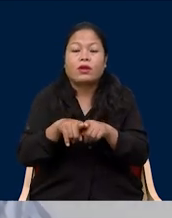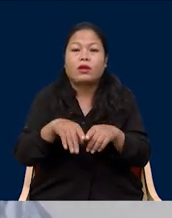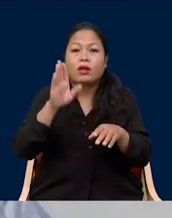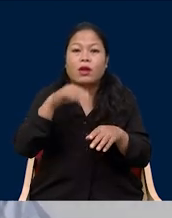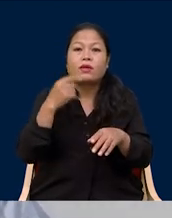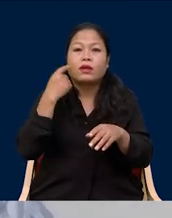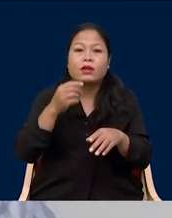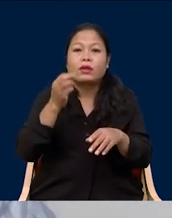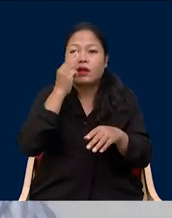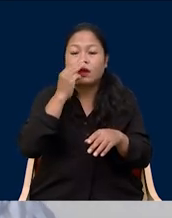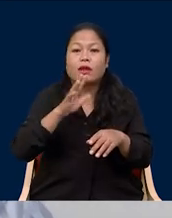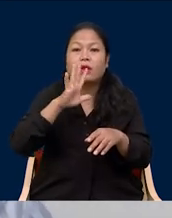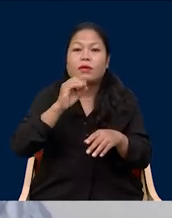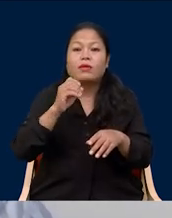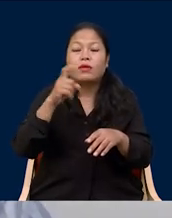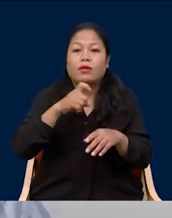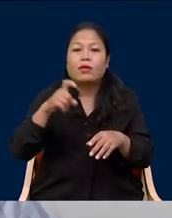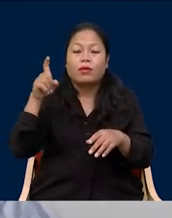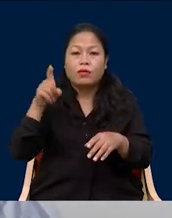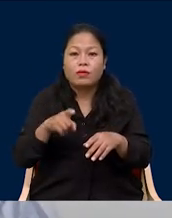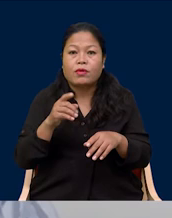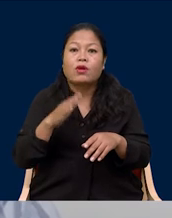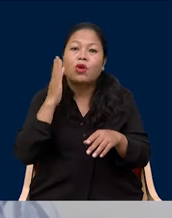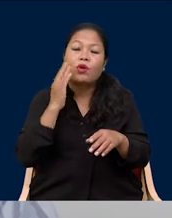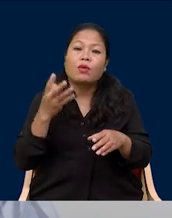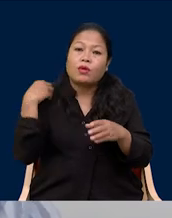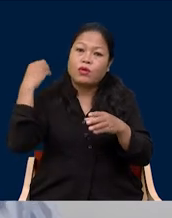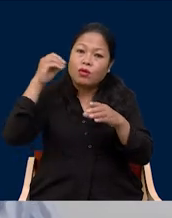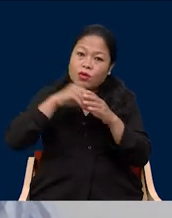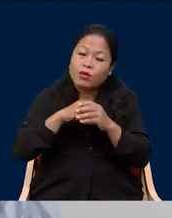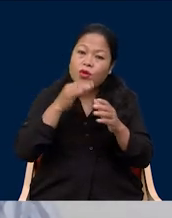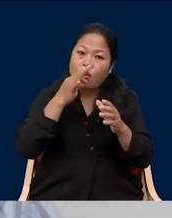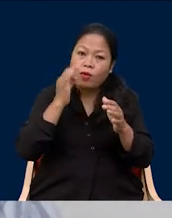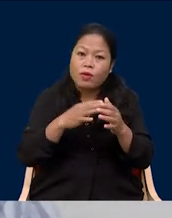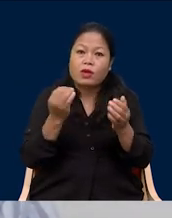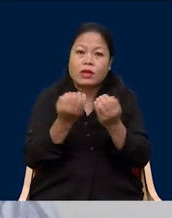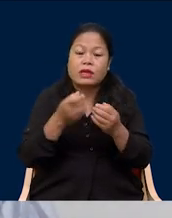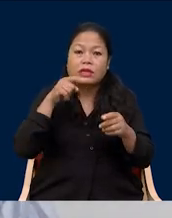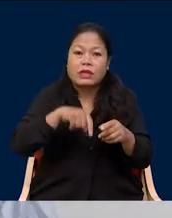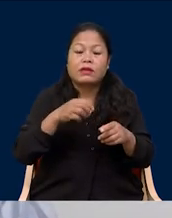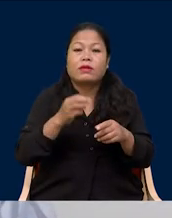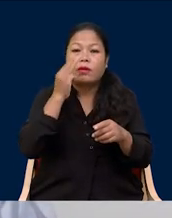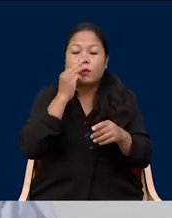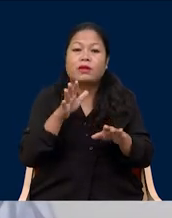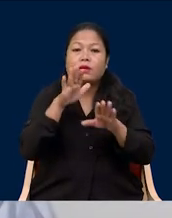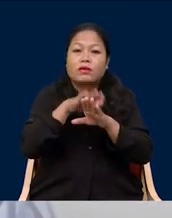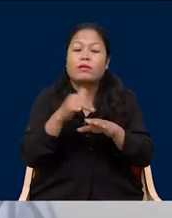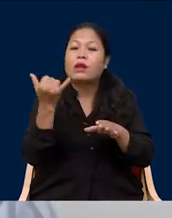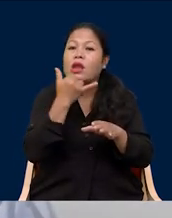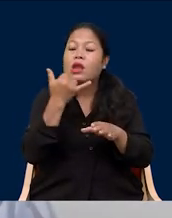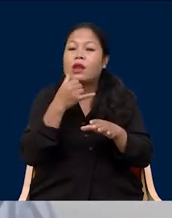पनि जो आए पनि आउँदा दिनहरूमा चाहिँ 50% महिला सहभागिताको सुनिश्चितता सहित त्यसमा